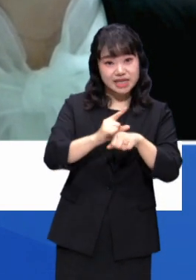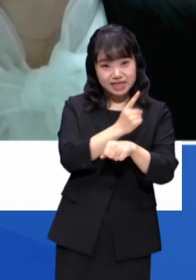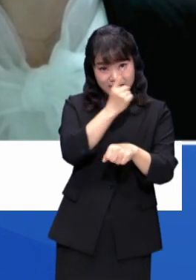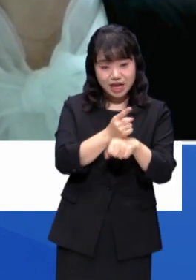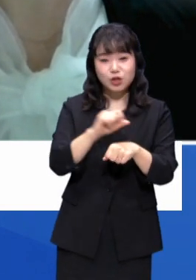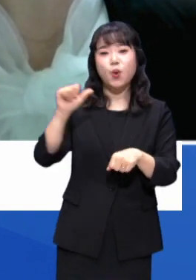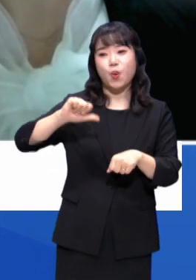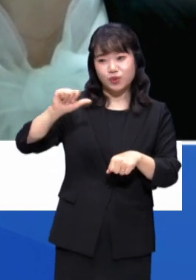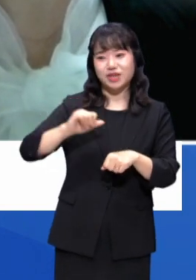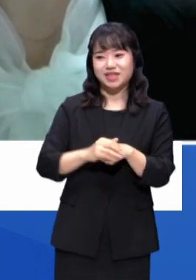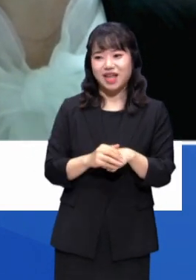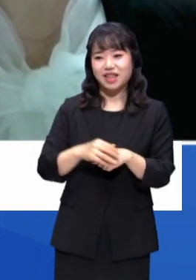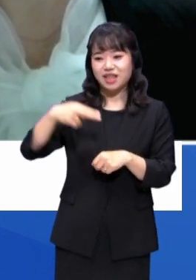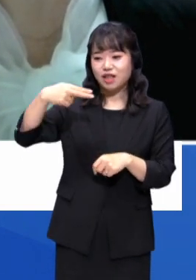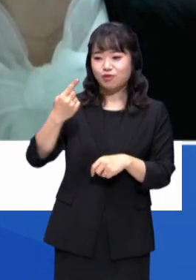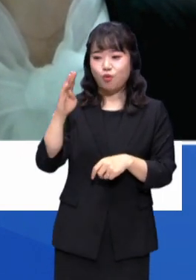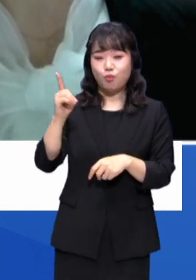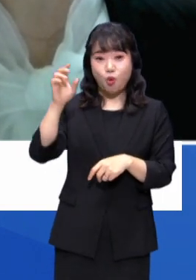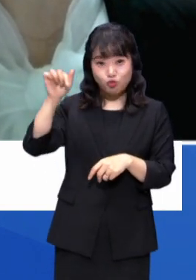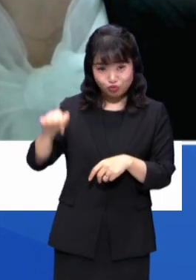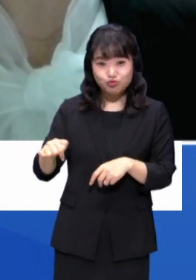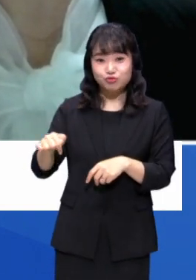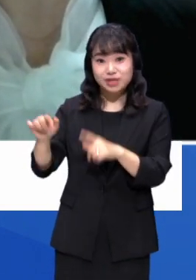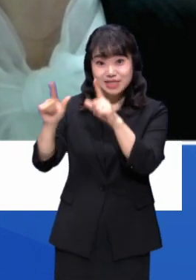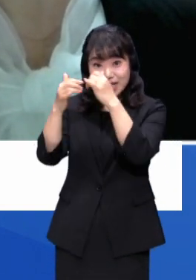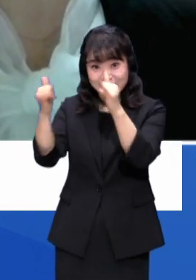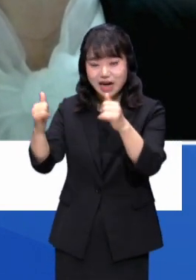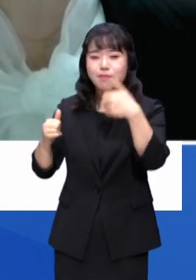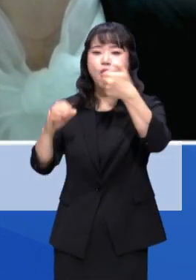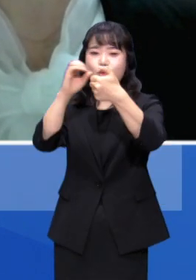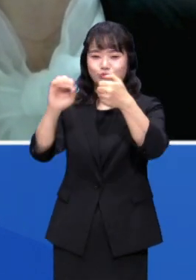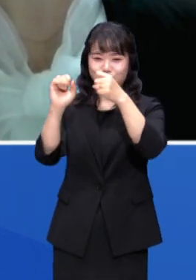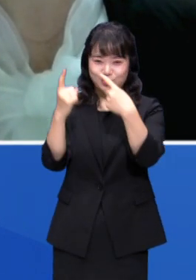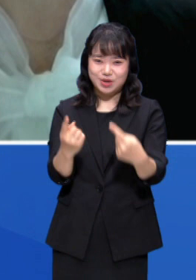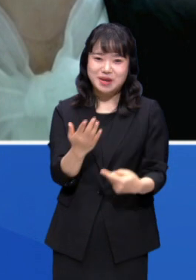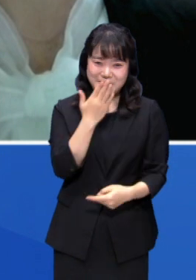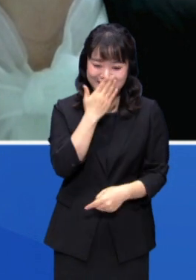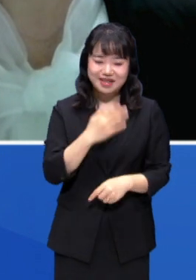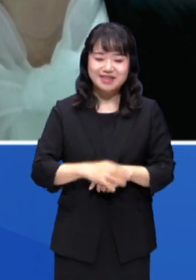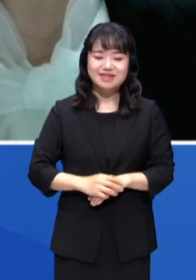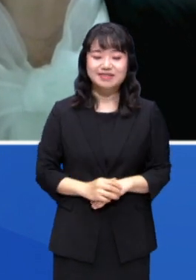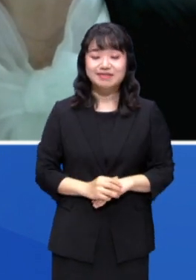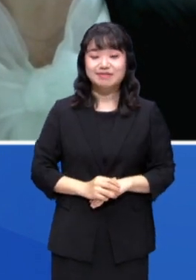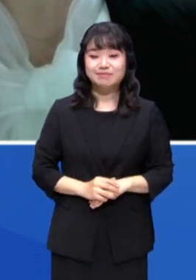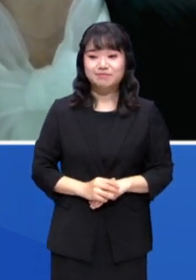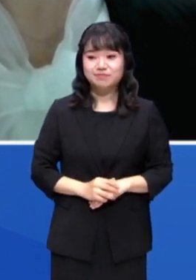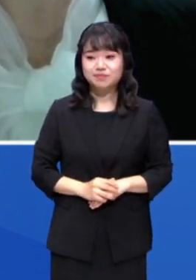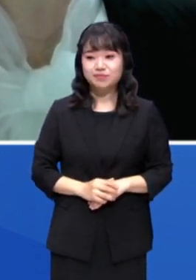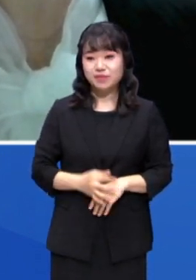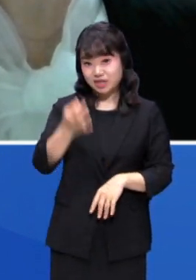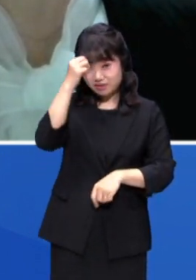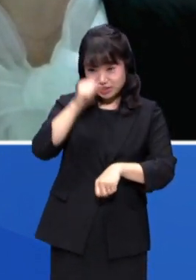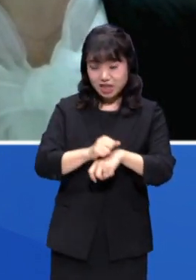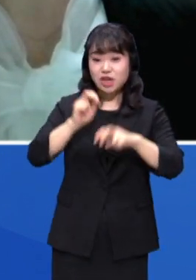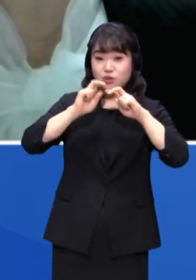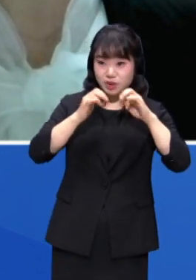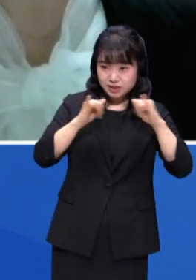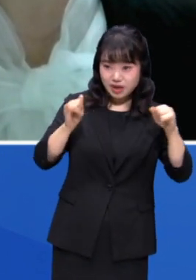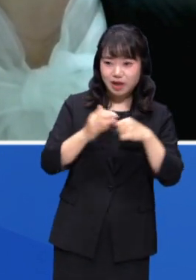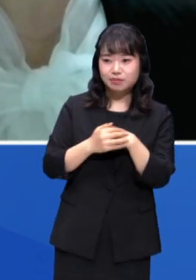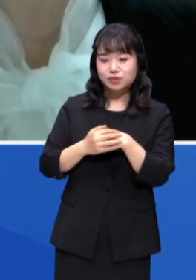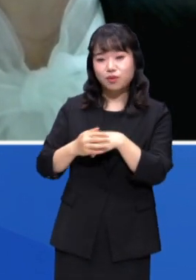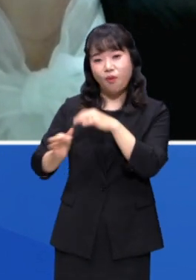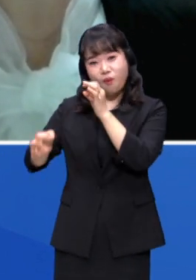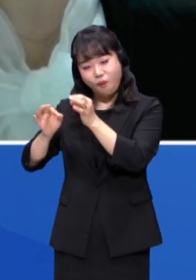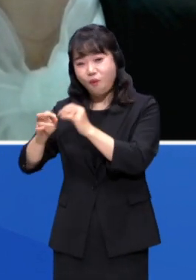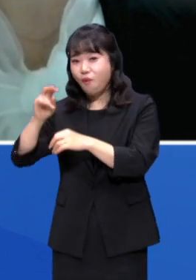원인데요. 도봉구 주민에게는 50% 할인이 적용된다고 합니다. 프로 뮤지션들과 아마추어